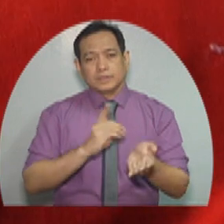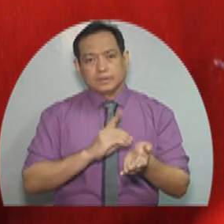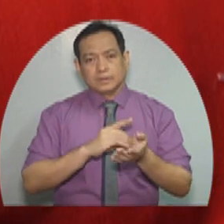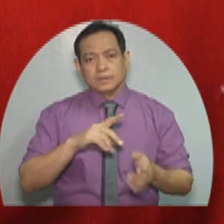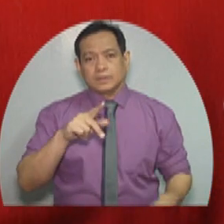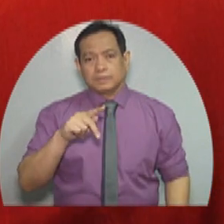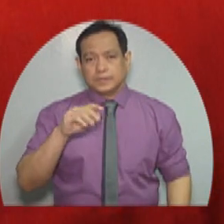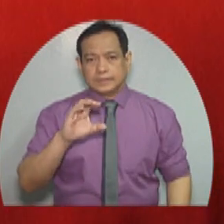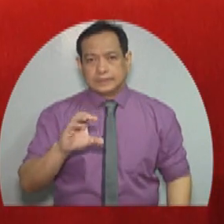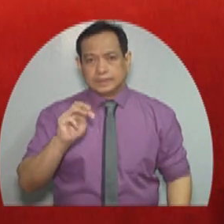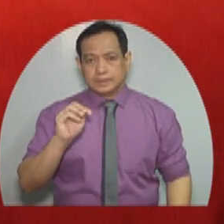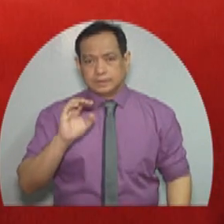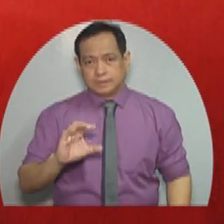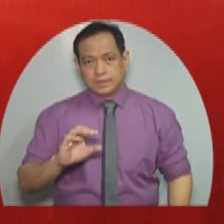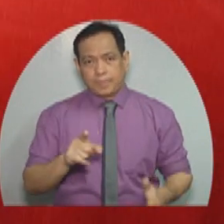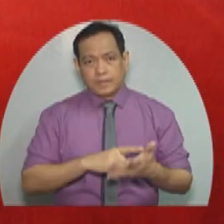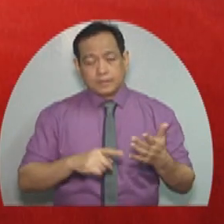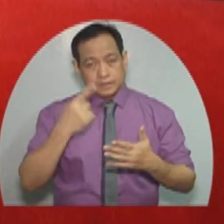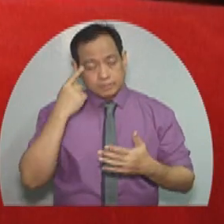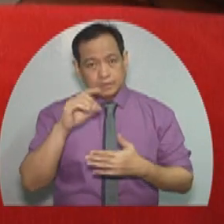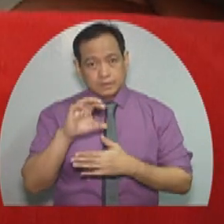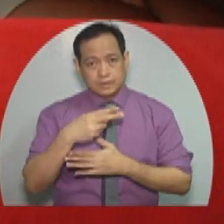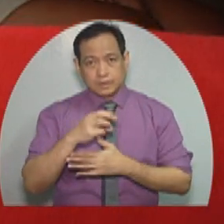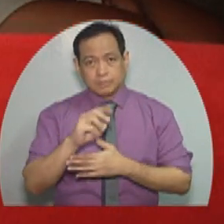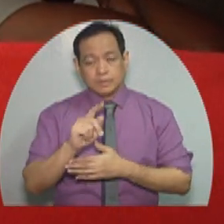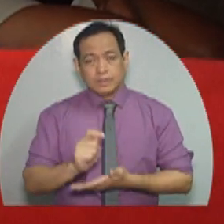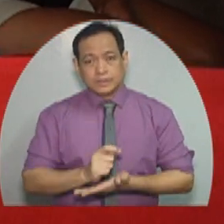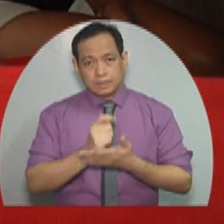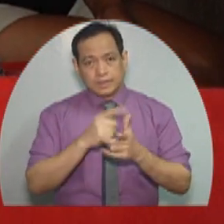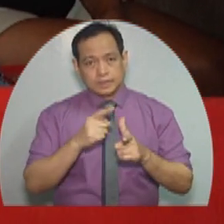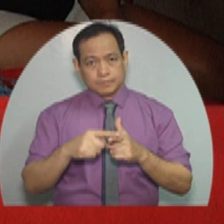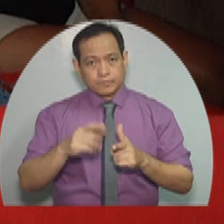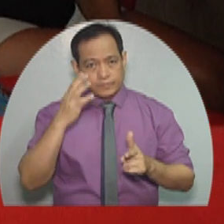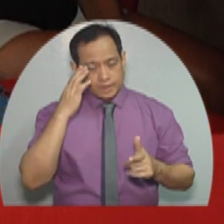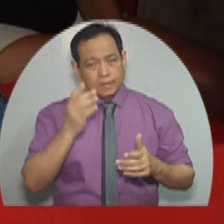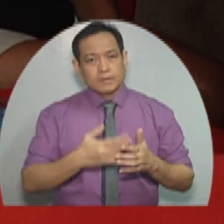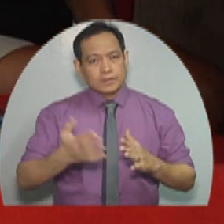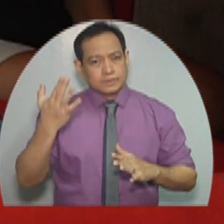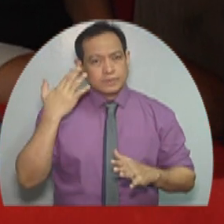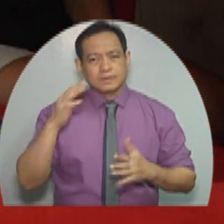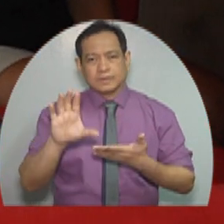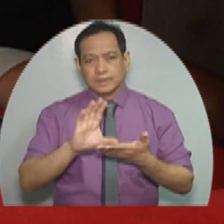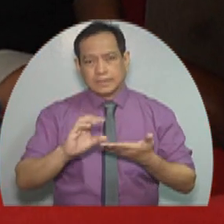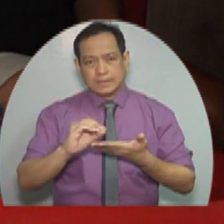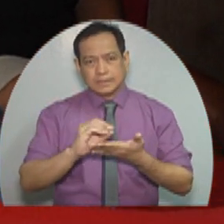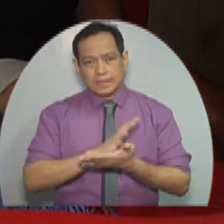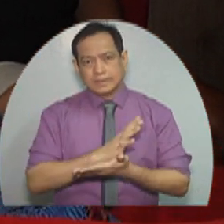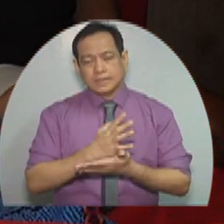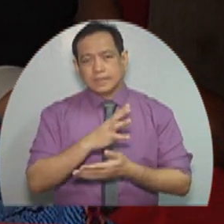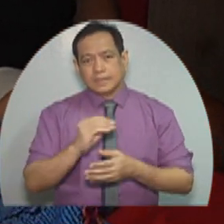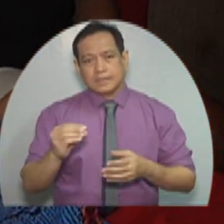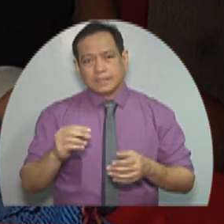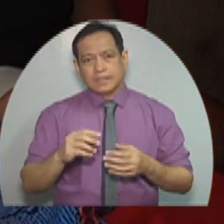ng doktor sa PCMC. Ito ay para sa chemotherapy. Dito rin, nalaman niya na matagal na siya mayroong cancer